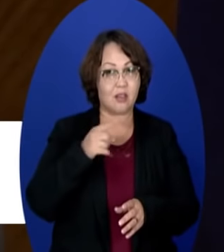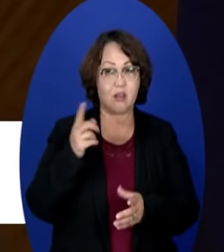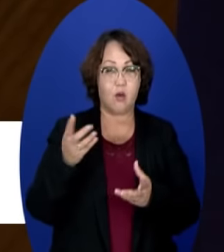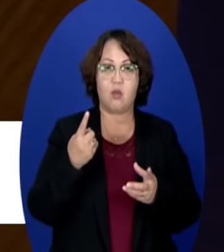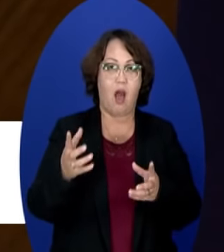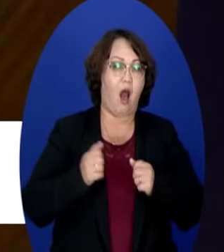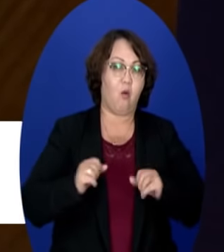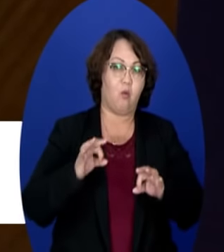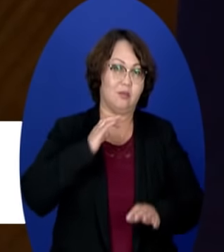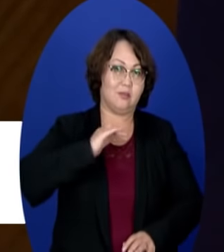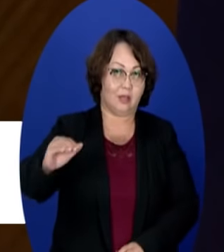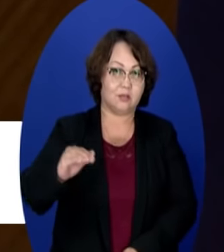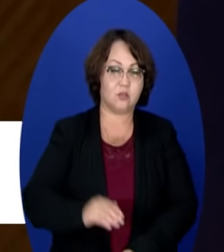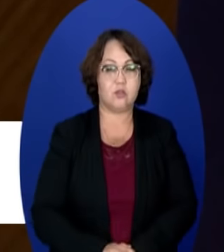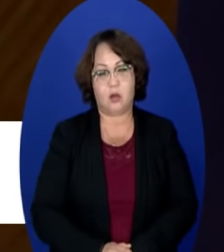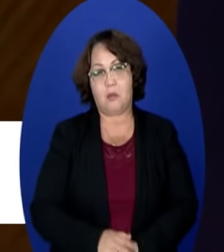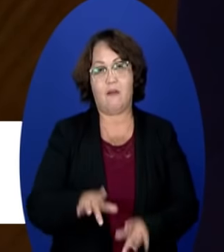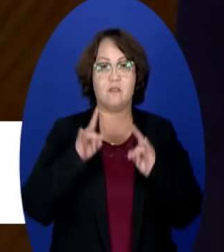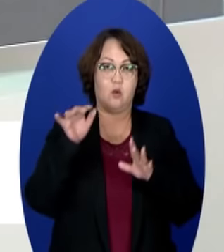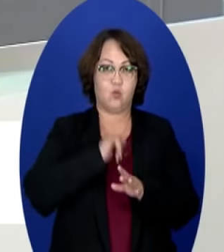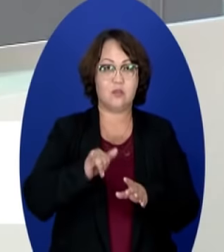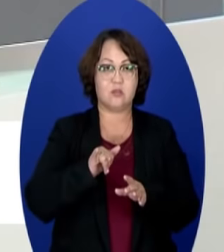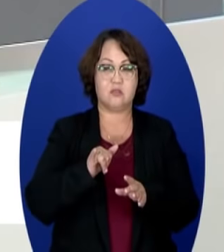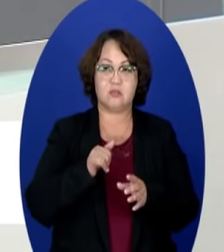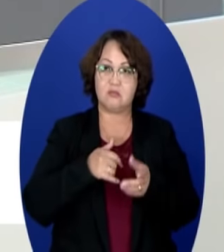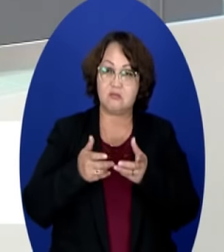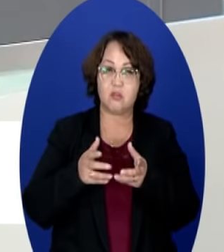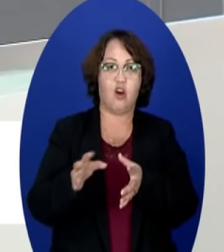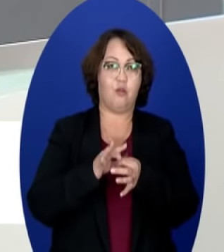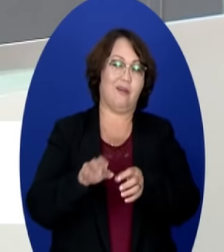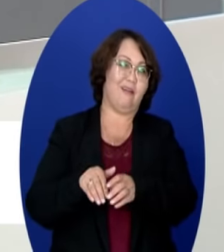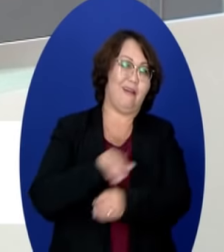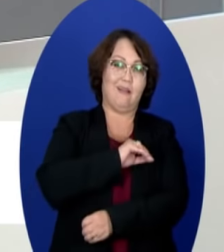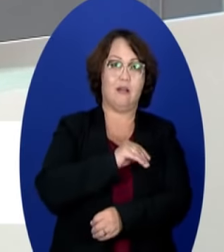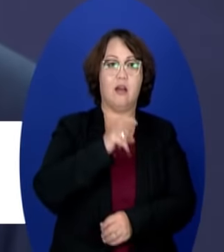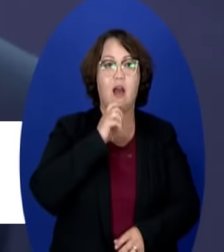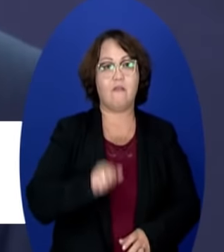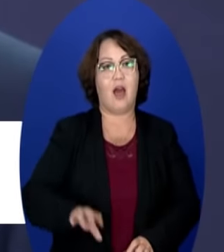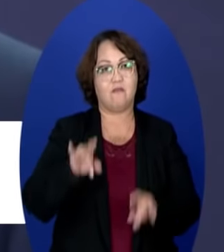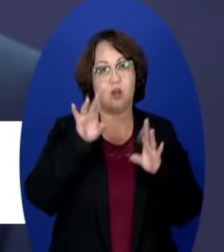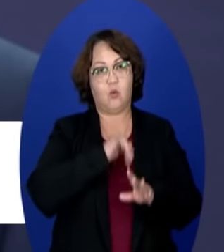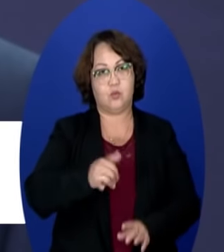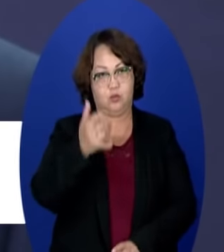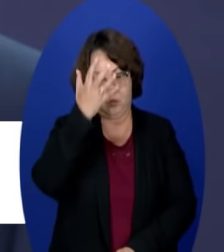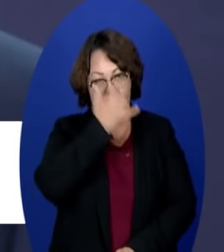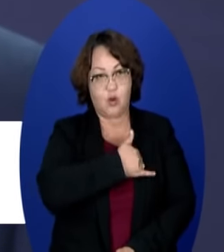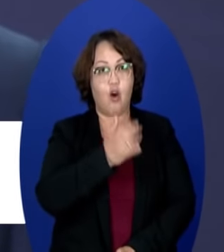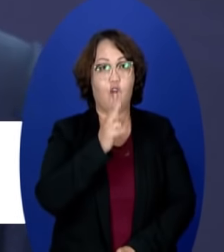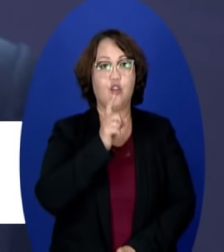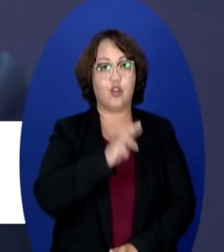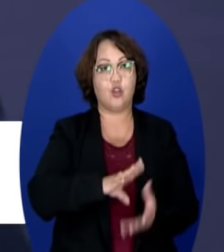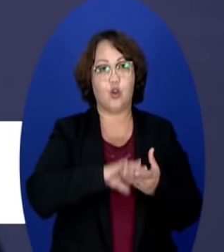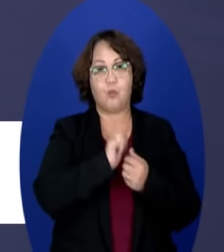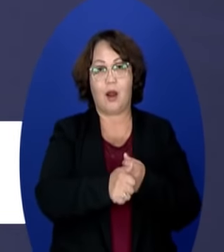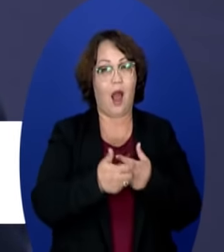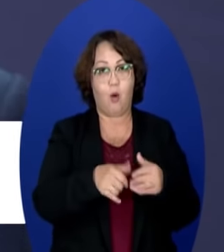эрс татгалзаж байгаа юм байна. Түгээр зогсохгүй Австралийн зах зээлээс ч гарна гэдгээ мэдэгдэж байна. Харин Австралийн эрх хөрөгчид контентын төлбөр төлөхгүй бол олон